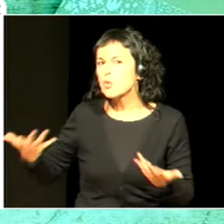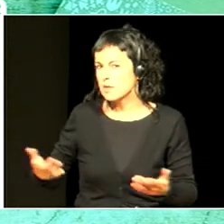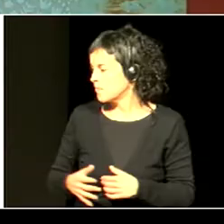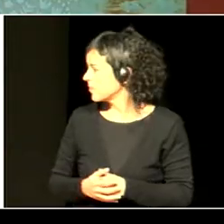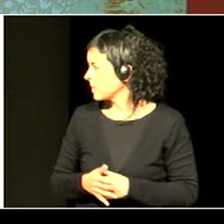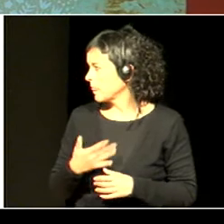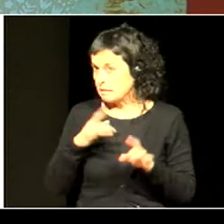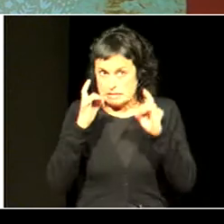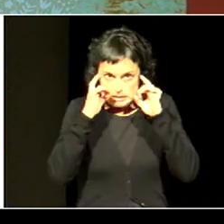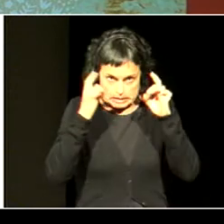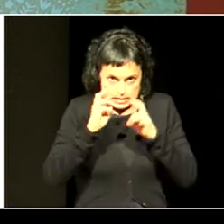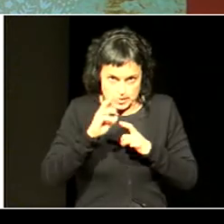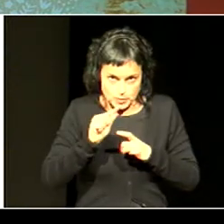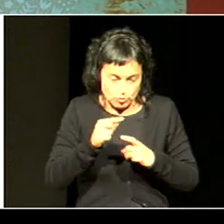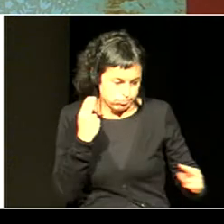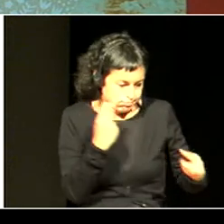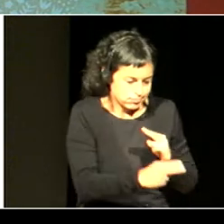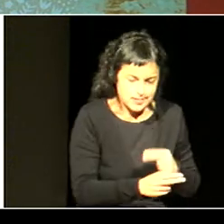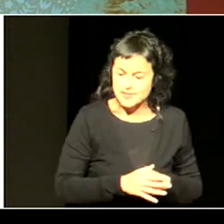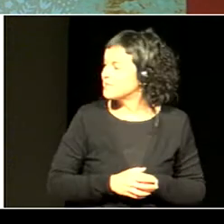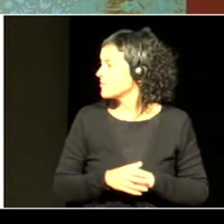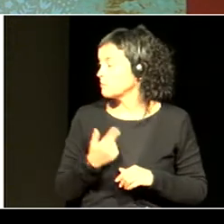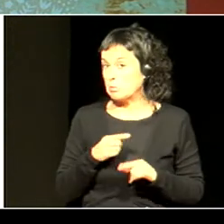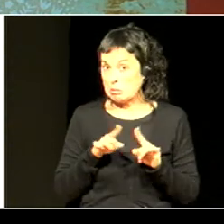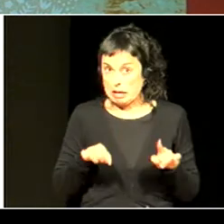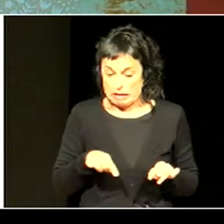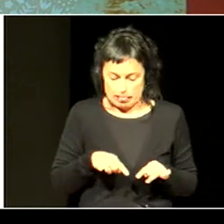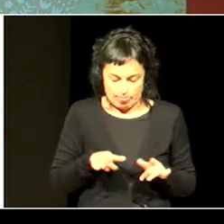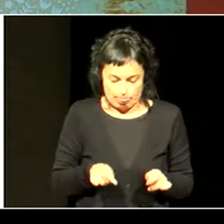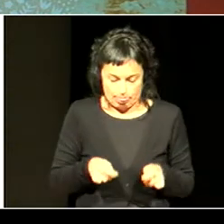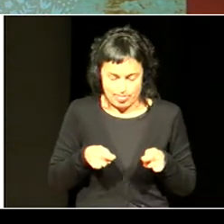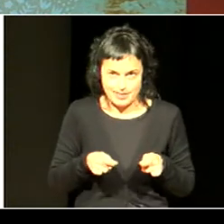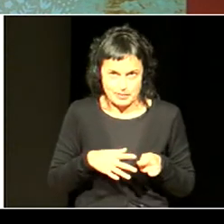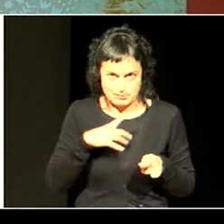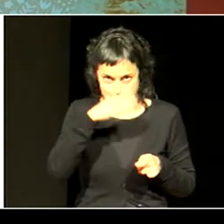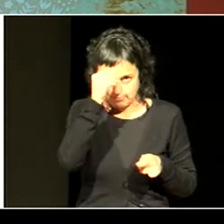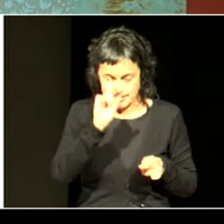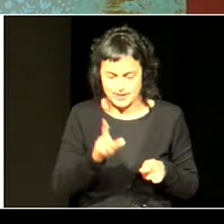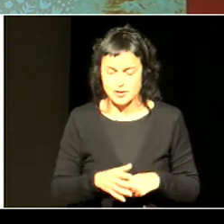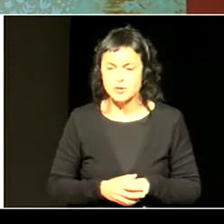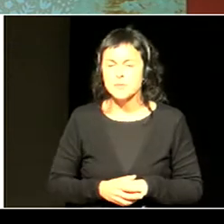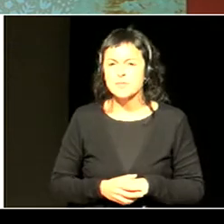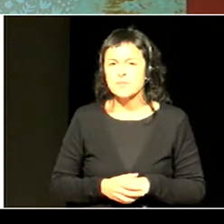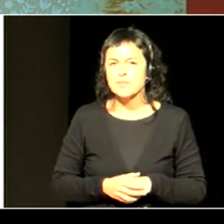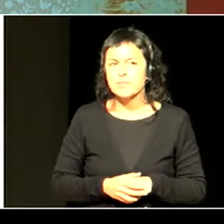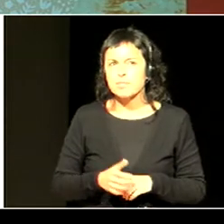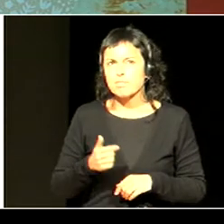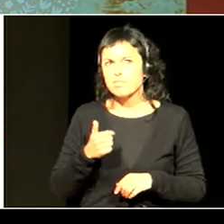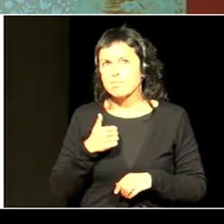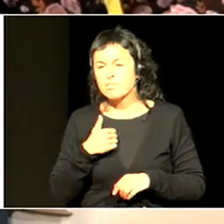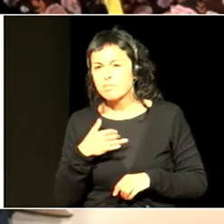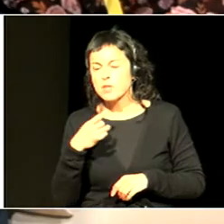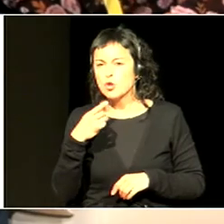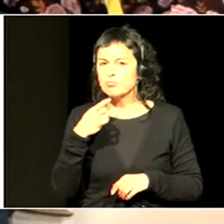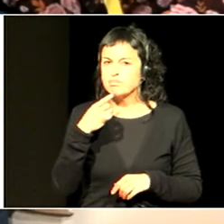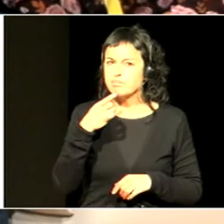ea egiten dudan hiru minututan. Vale. Bueno, hemen daukatzuleta, ba, vale. Ezazteko. Bai? Bueno, nik azpimarratuko nituzke agian